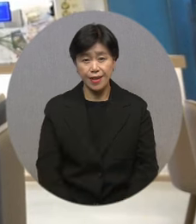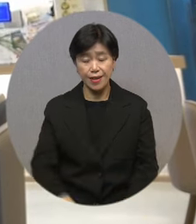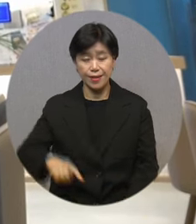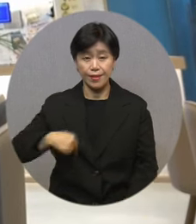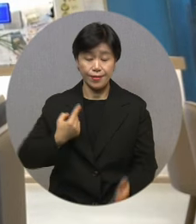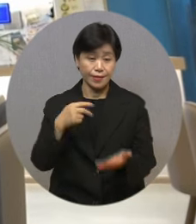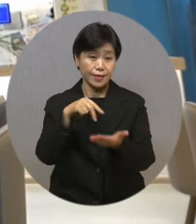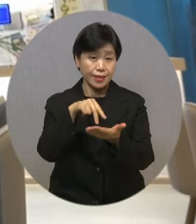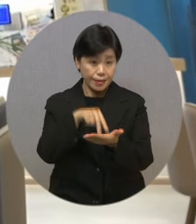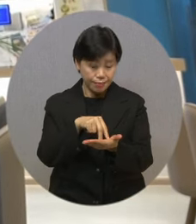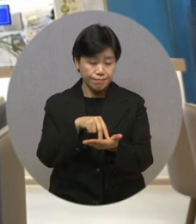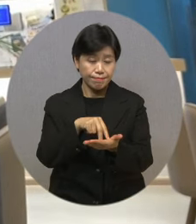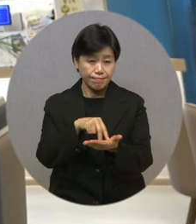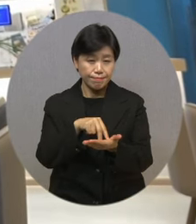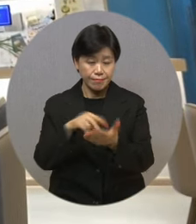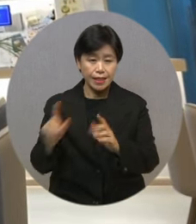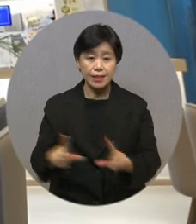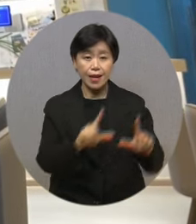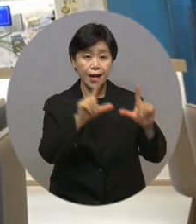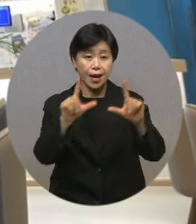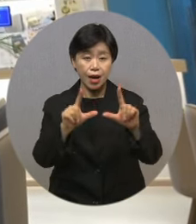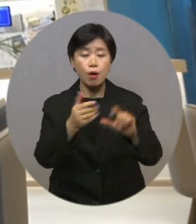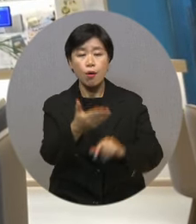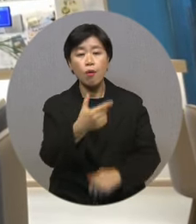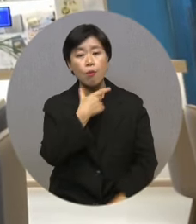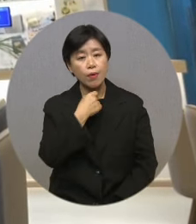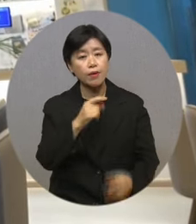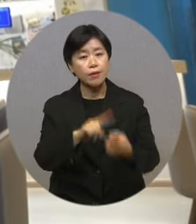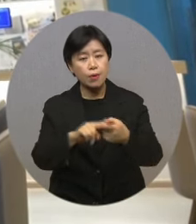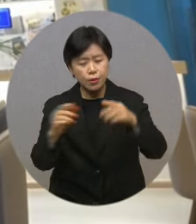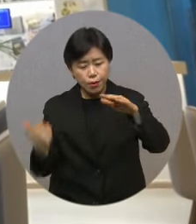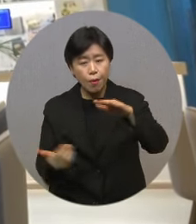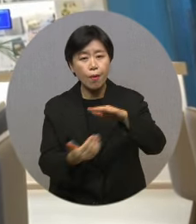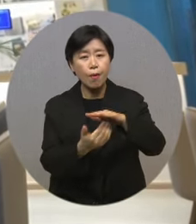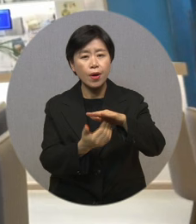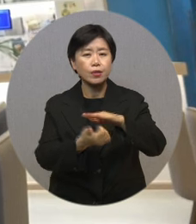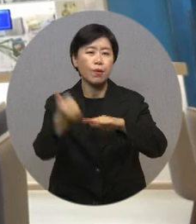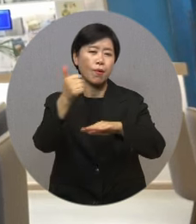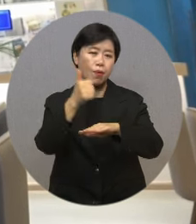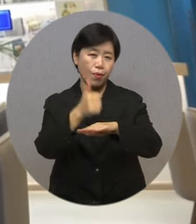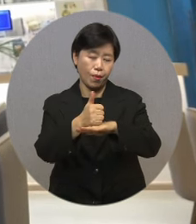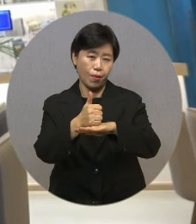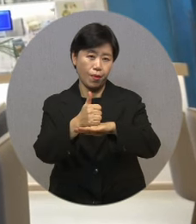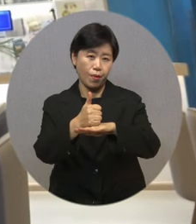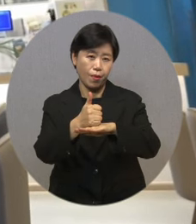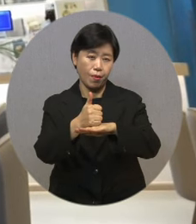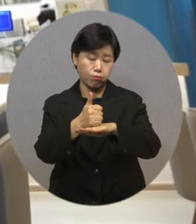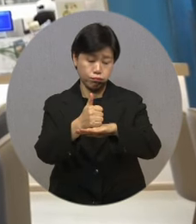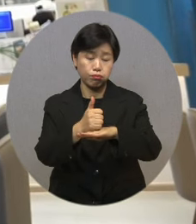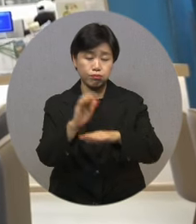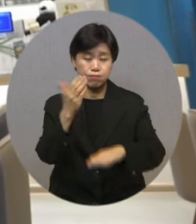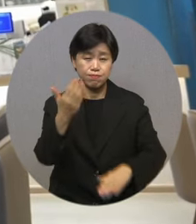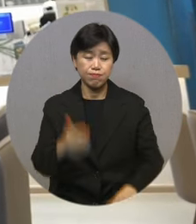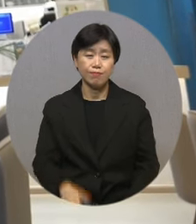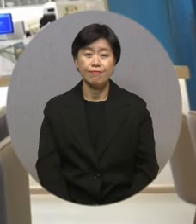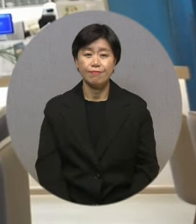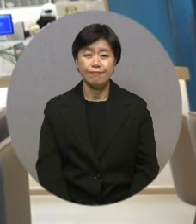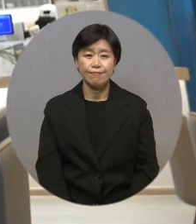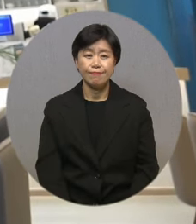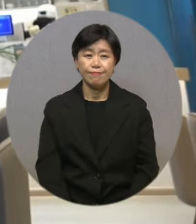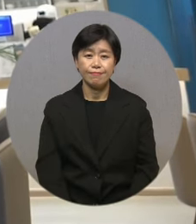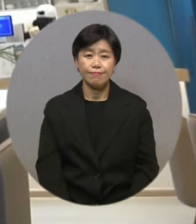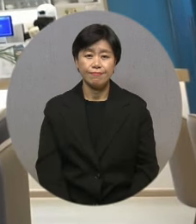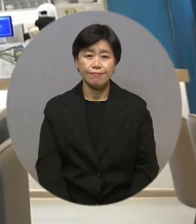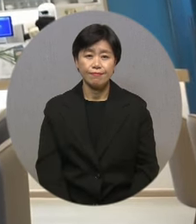독립해서 이루고자 하는 일 성공하는 것밖에 안 남았으니까